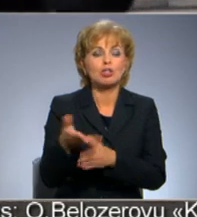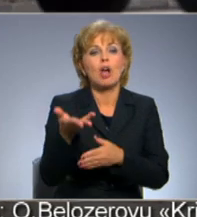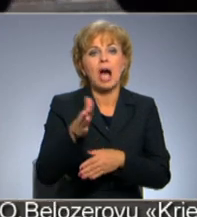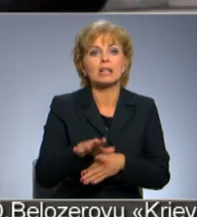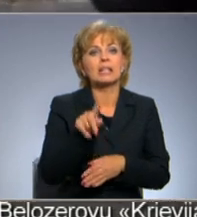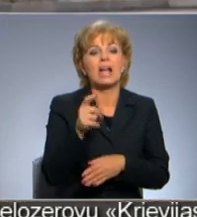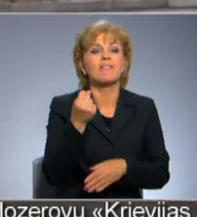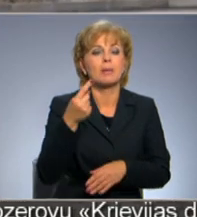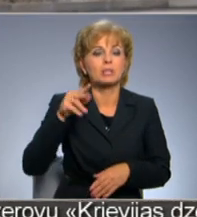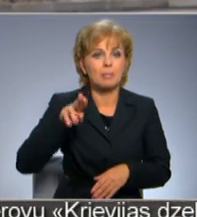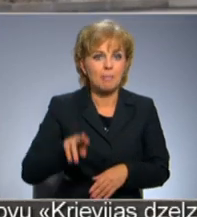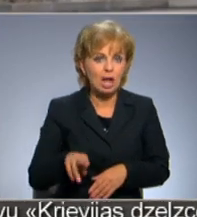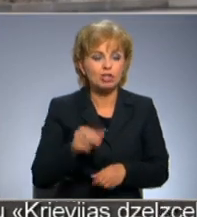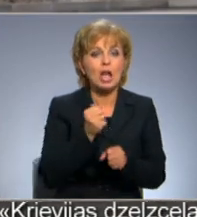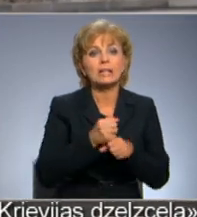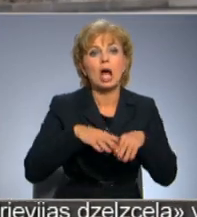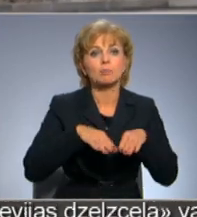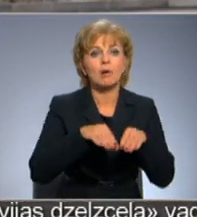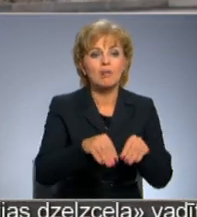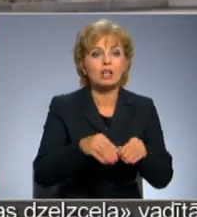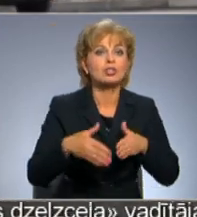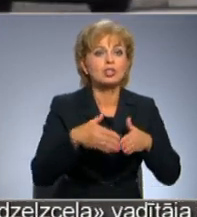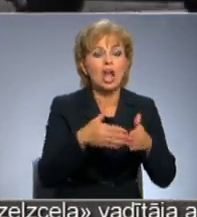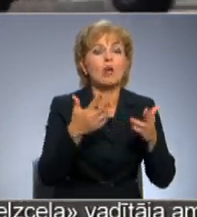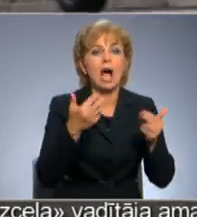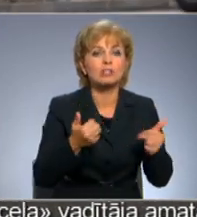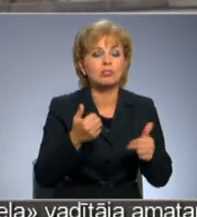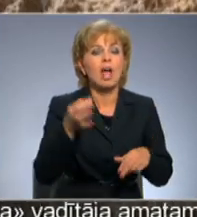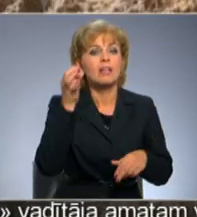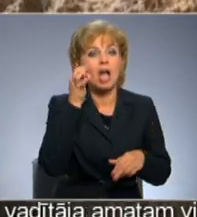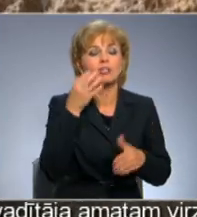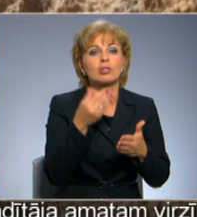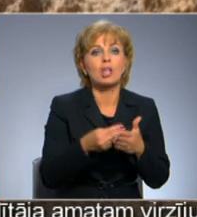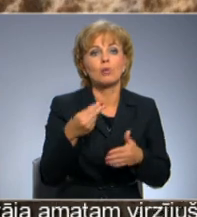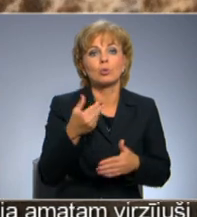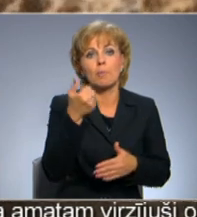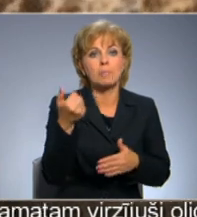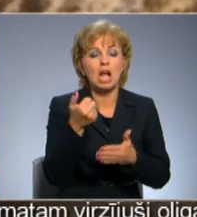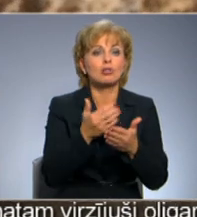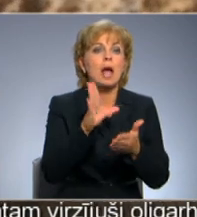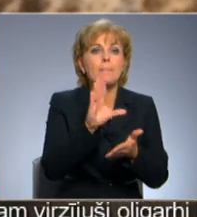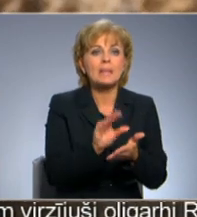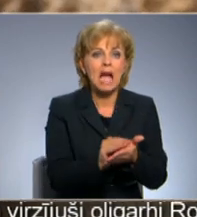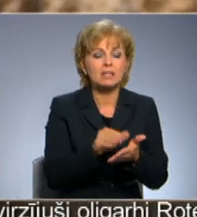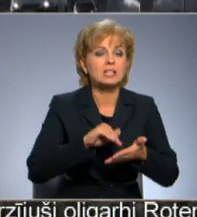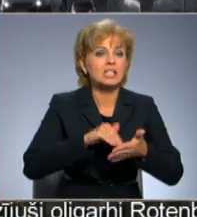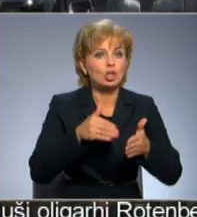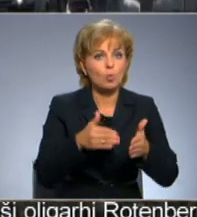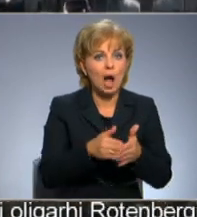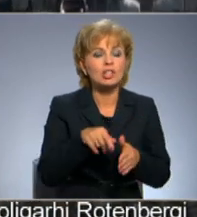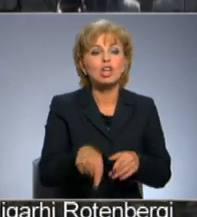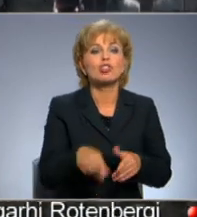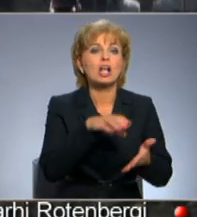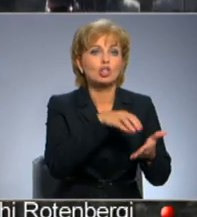vien 11 mēneši. Darbu veicēja Saldus ceļinieks atzina, ka neatceras savā 25 gadus ilgajā pieredzē situāciju, ka